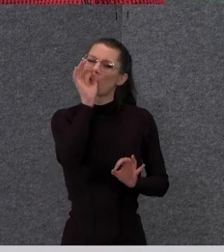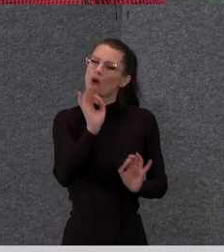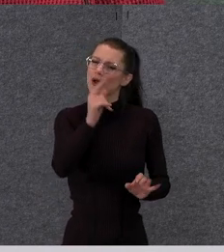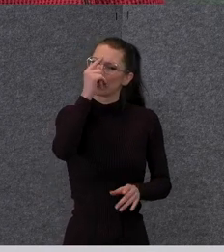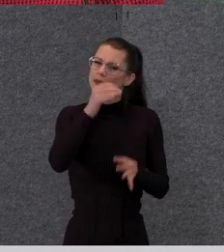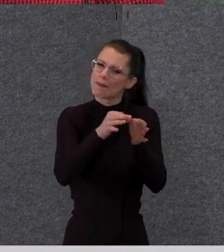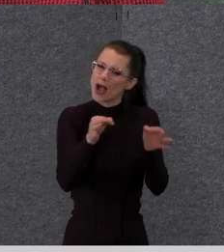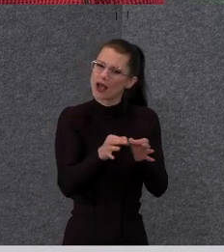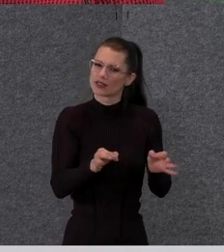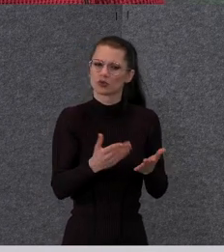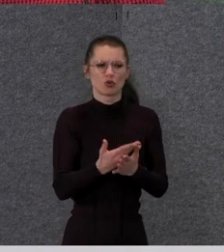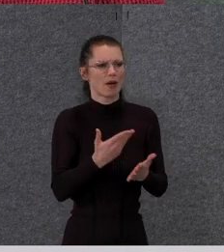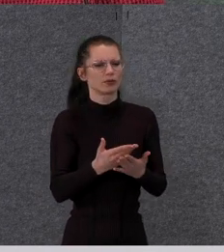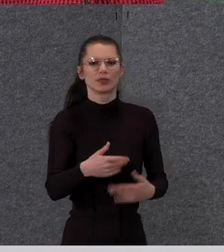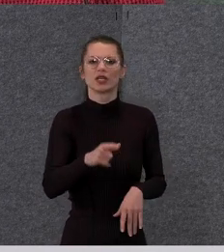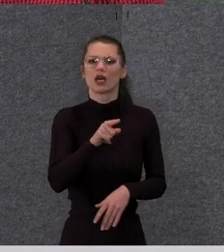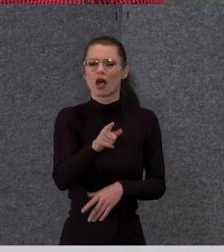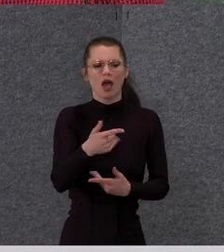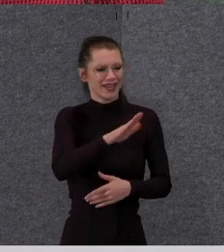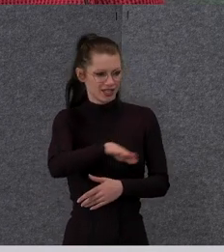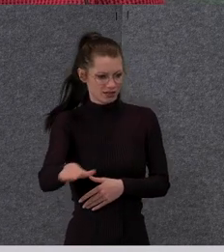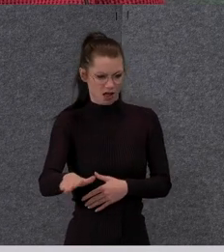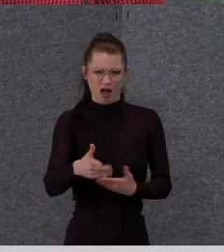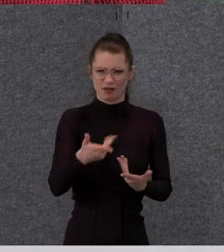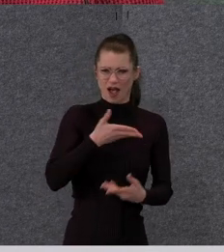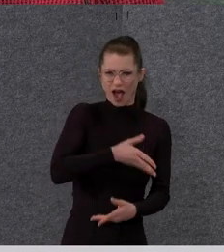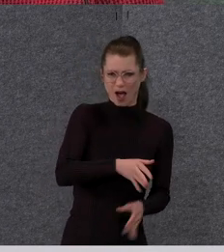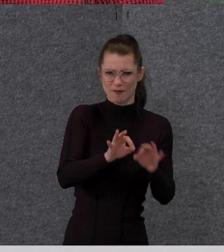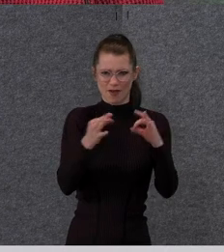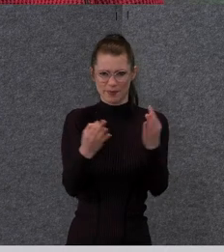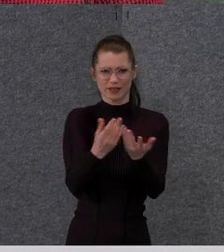zur Chancengerechtigkeit für Kinder aus prekären Verhältnissen?